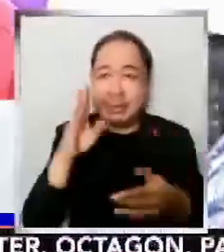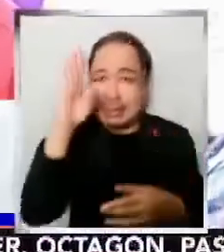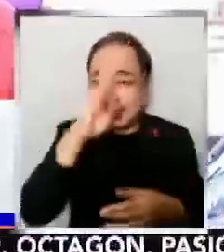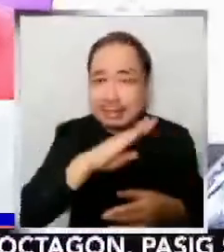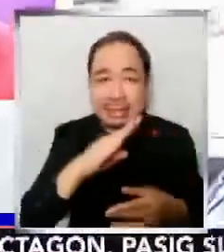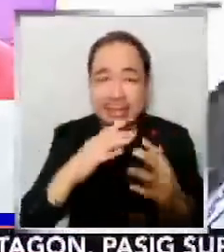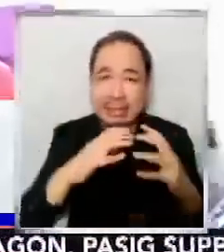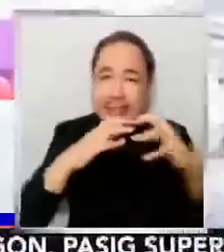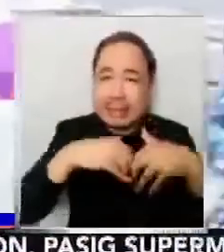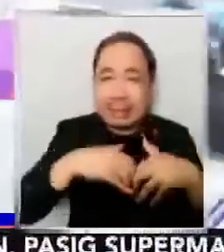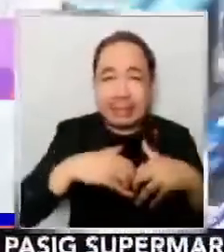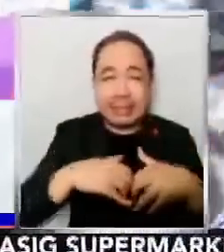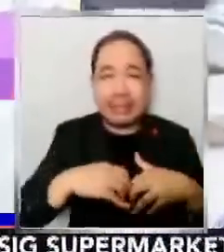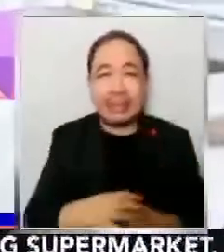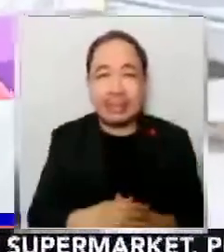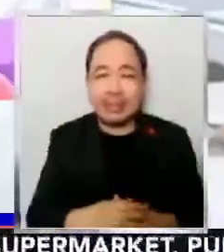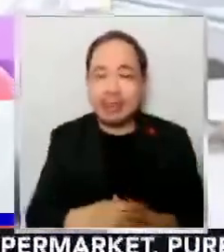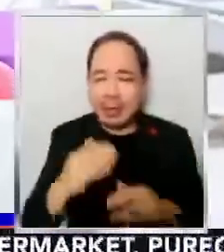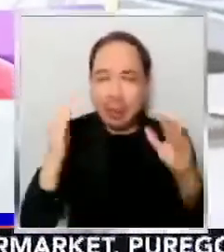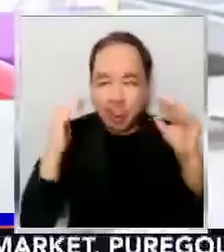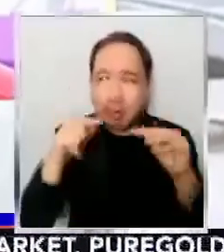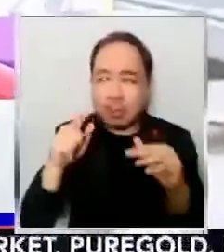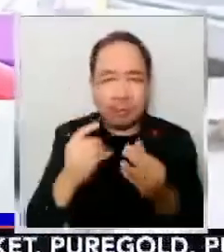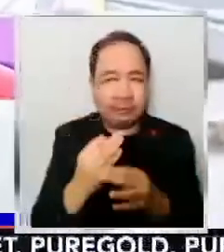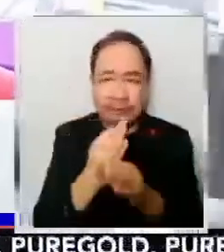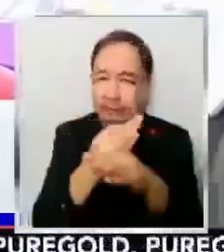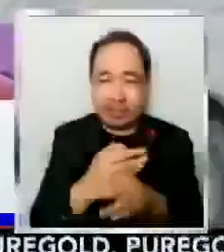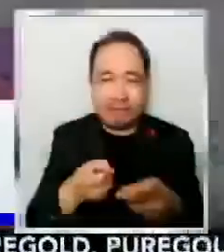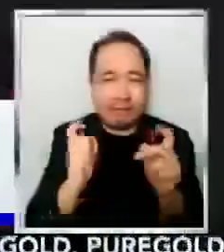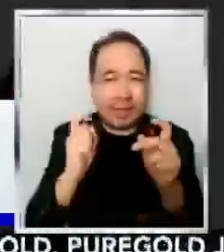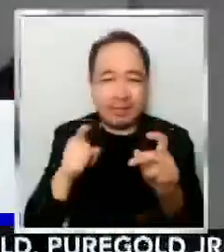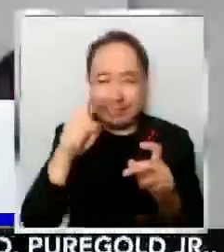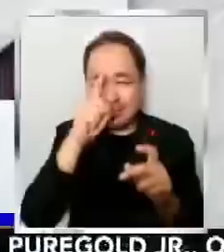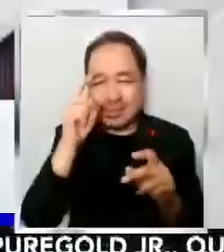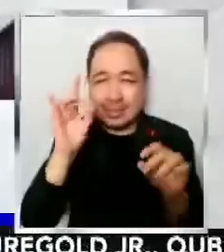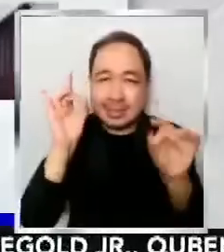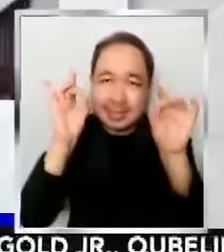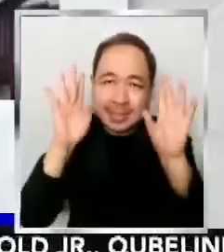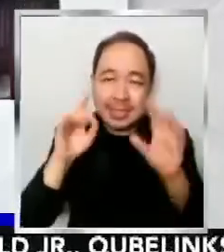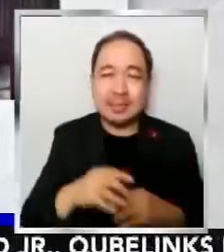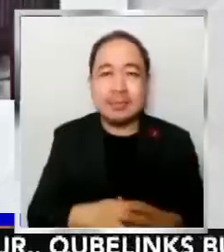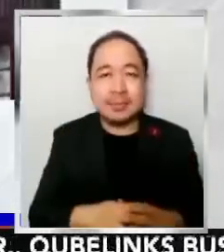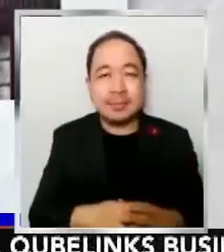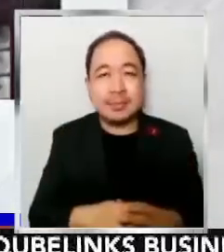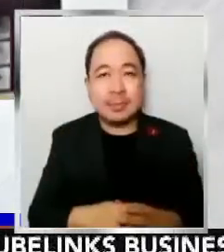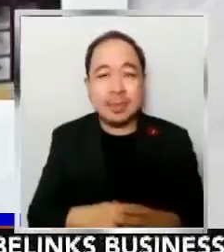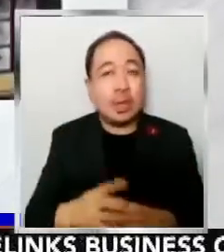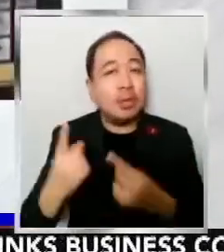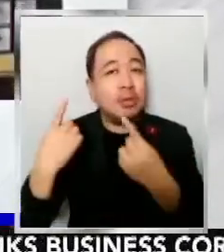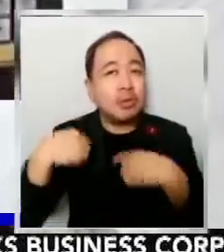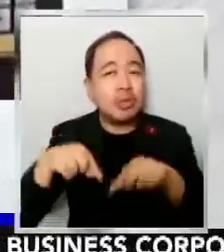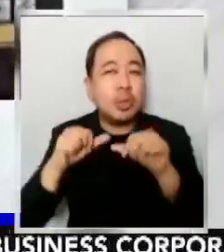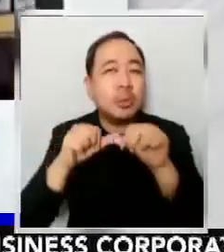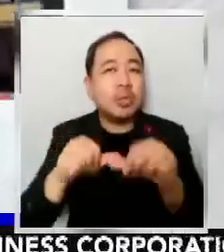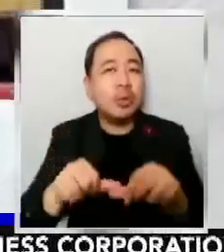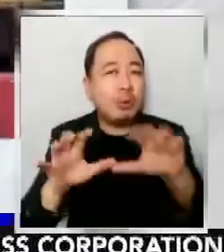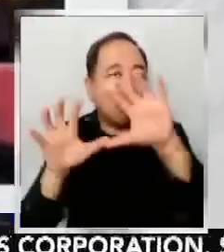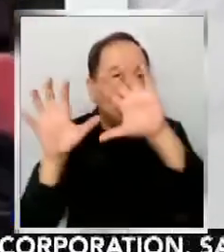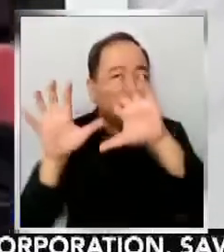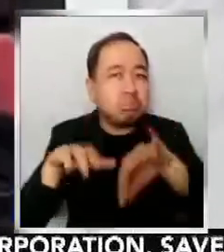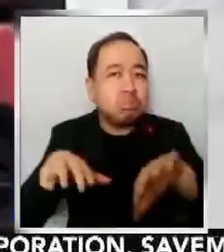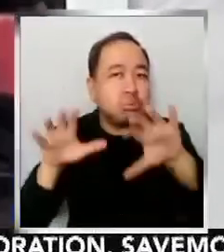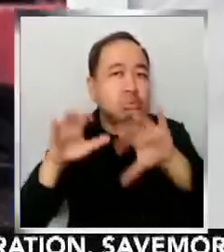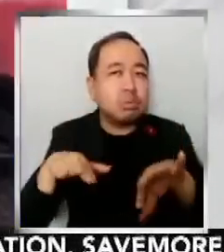di ayusin kagad. Talagang delikado yan. Kaya kailangan talaga yan, maayos sila kagad. Kasagsagan ng walang humpay na ulan noong isang linggo